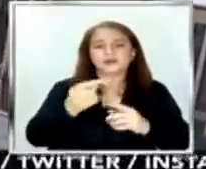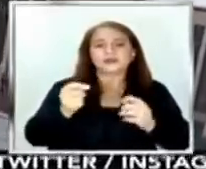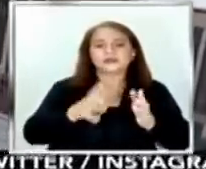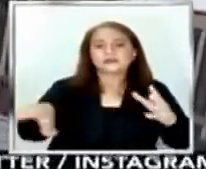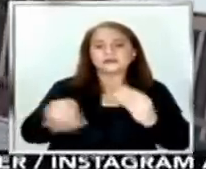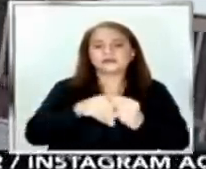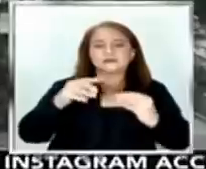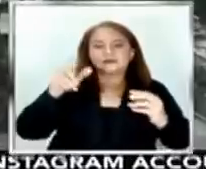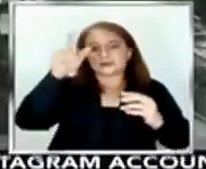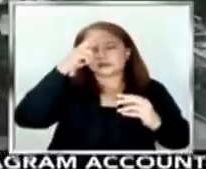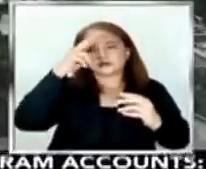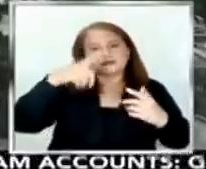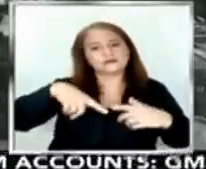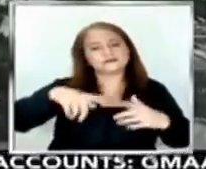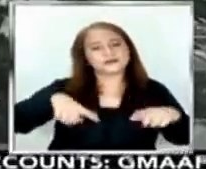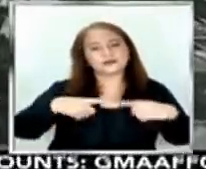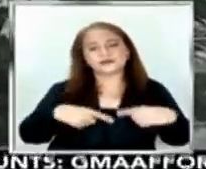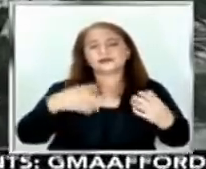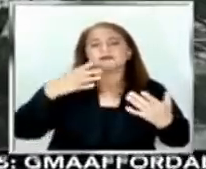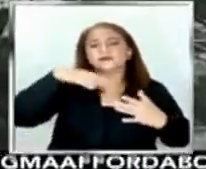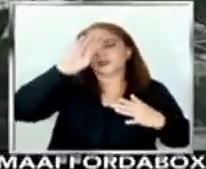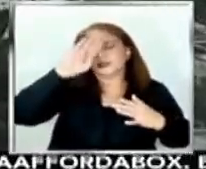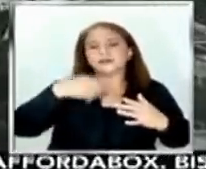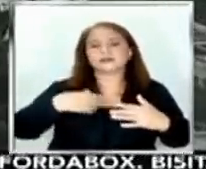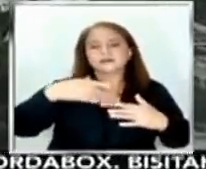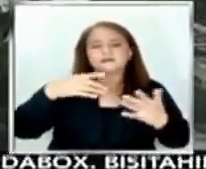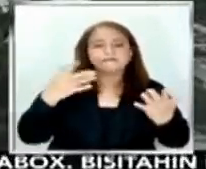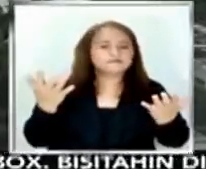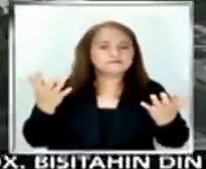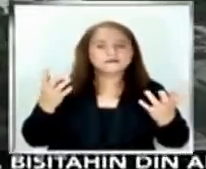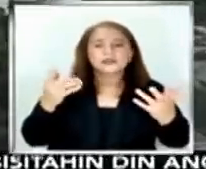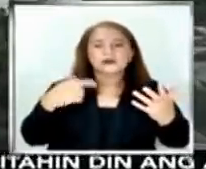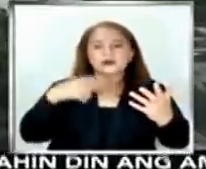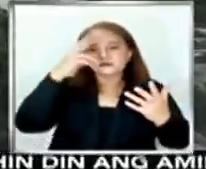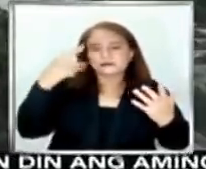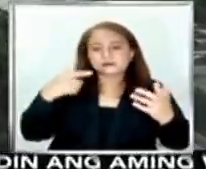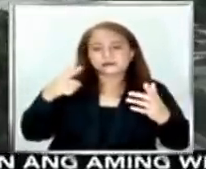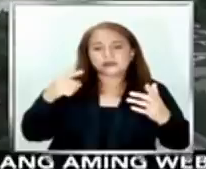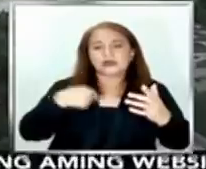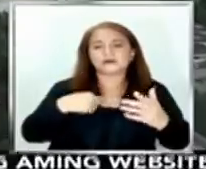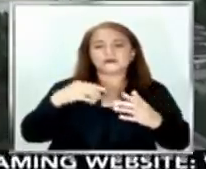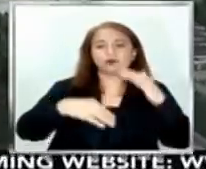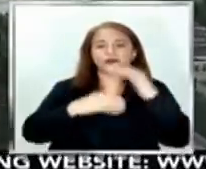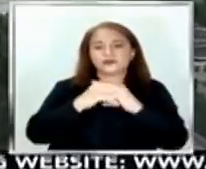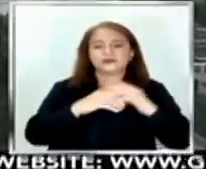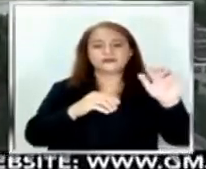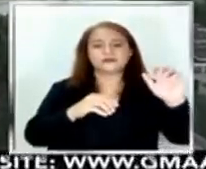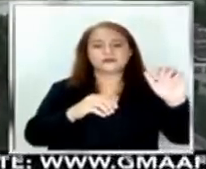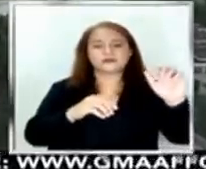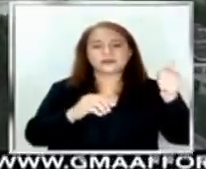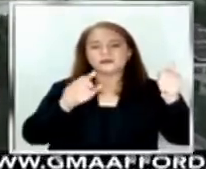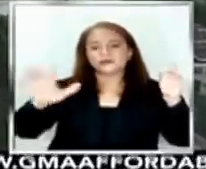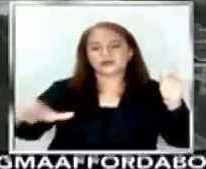at Cavite ang unified curfew hours na 10 p.m. to 5 a.m. Bibigyang exemption ng mga nagtatrabaho, kargo at